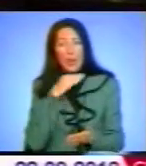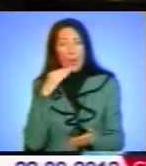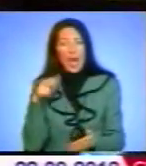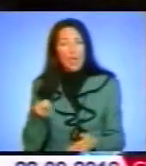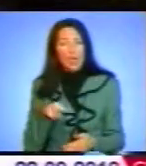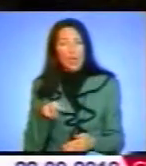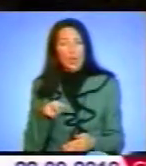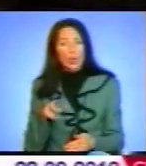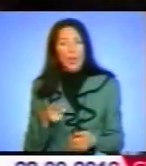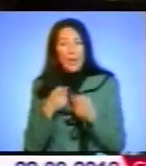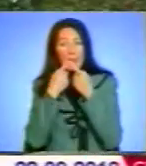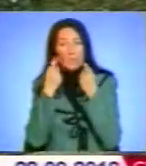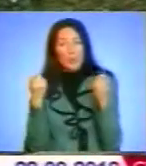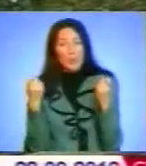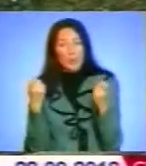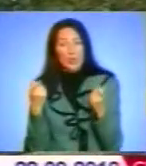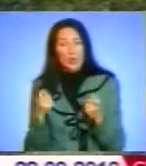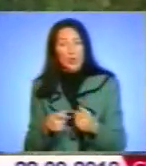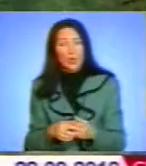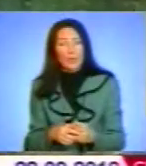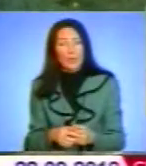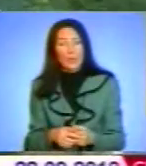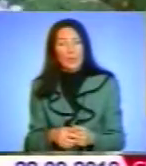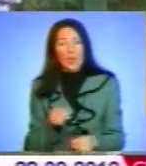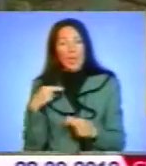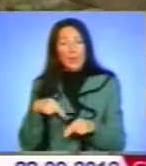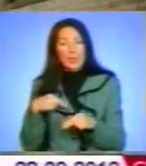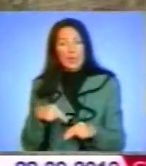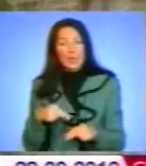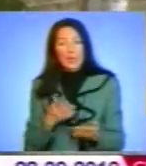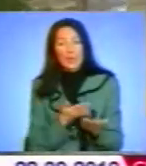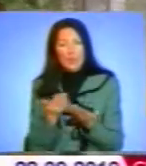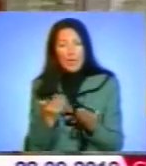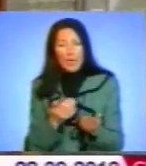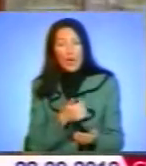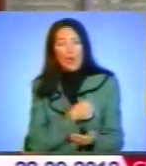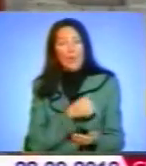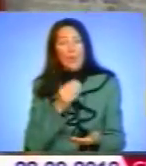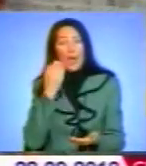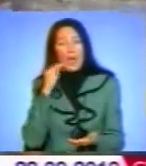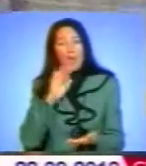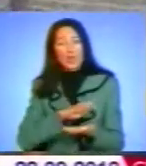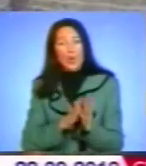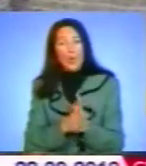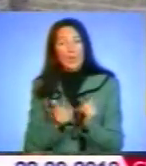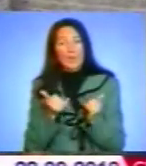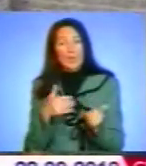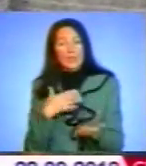літератури інформаційної. Працівникам читальні хотілося б кращих умов для своїх